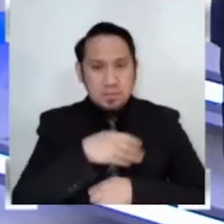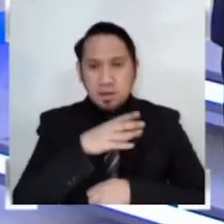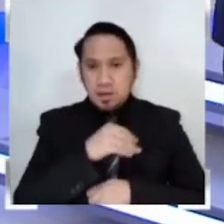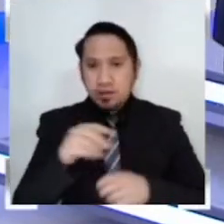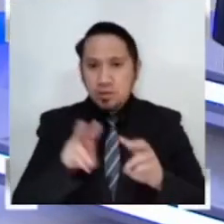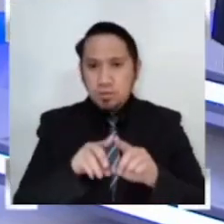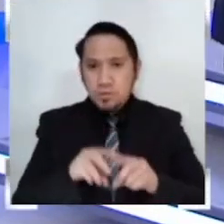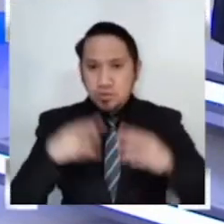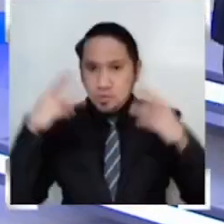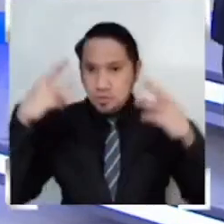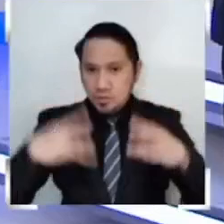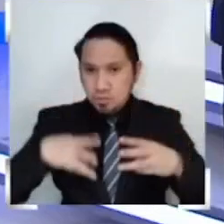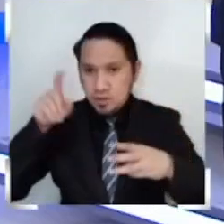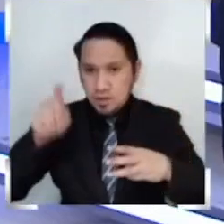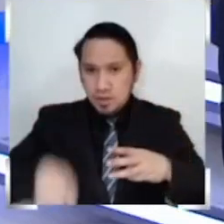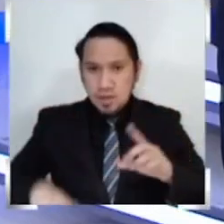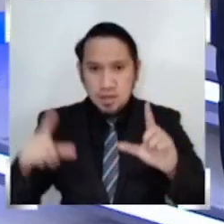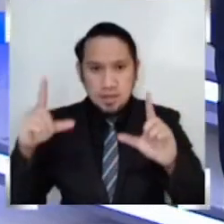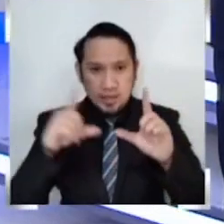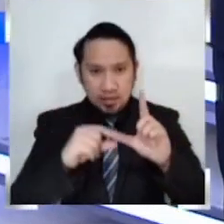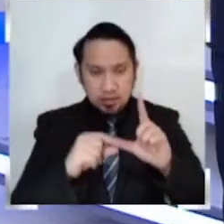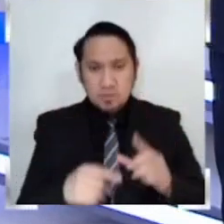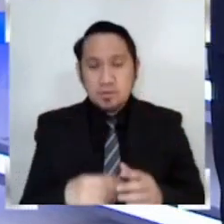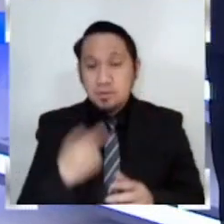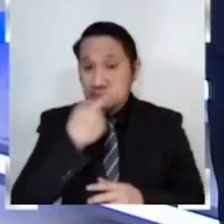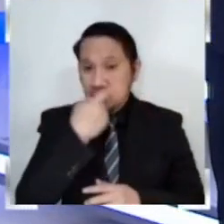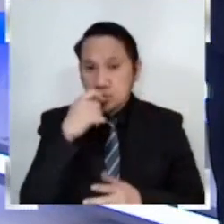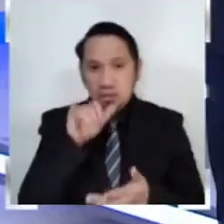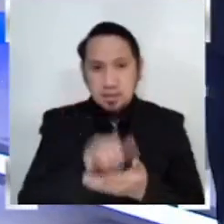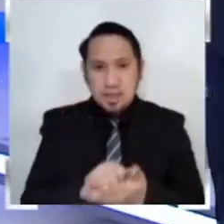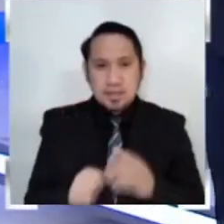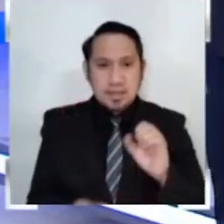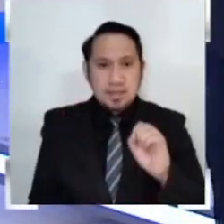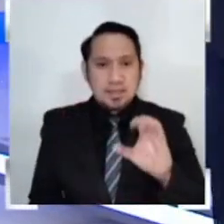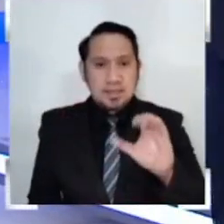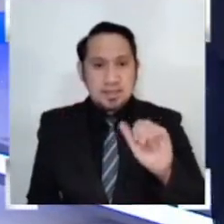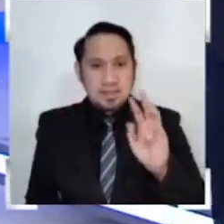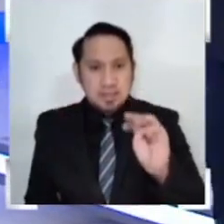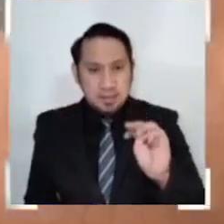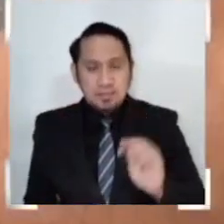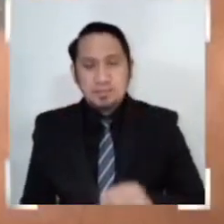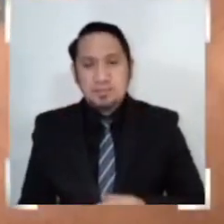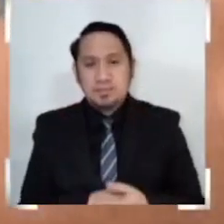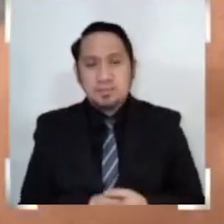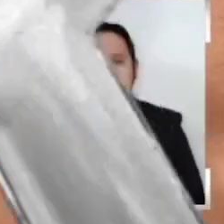kailangan puntahan. Scam daw ang mga yan. At saksi, si Emily Sumangil.